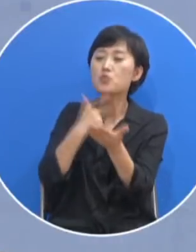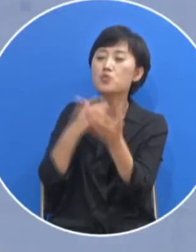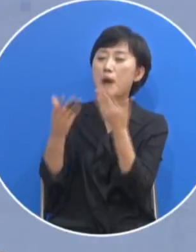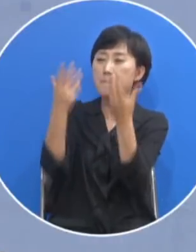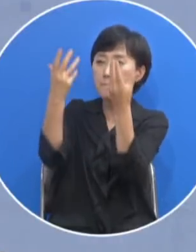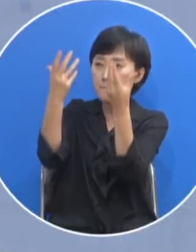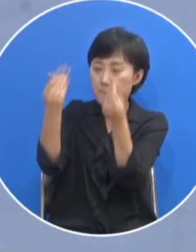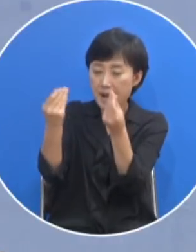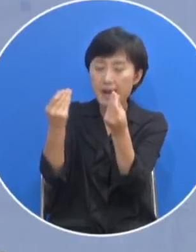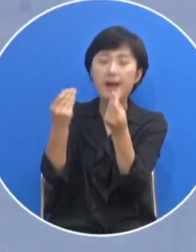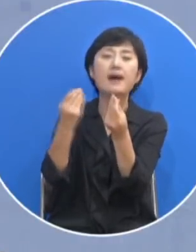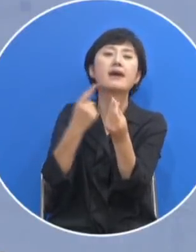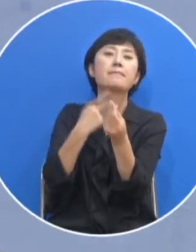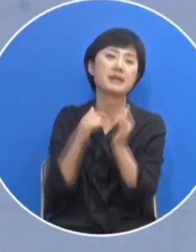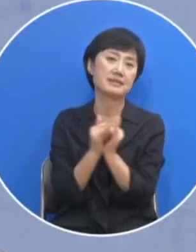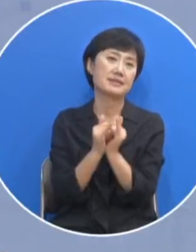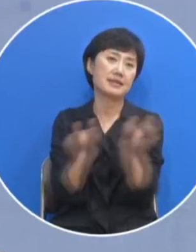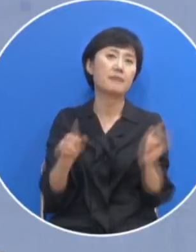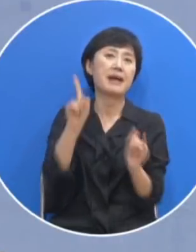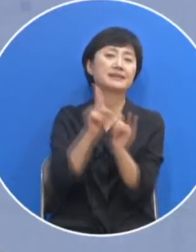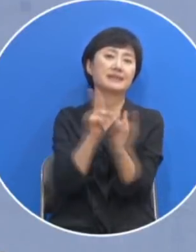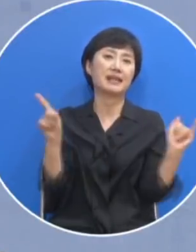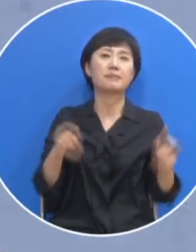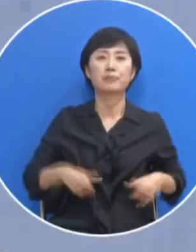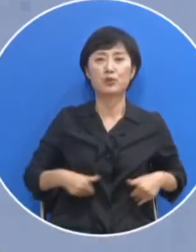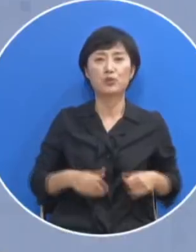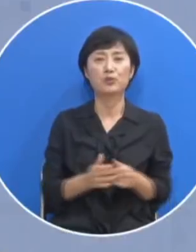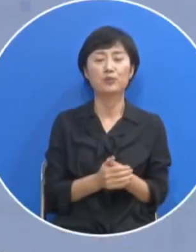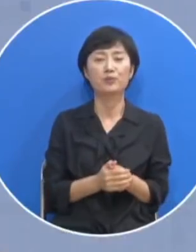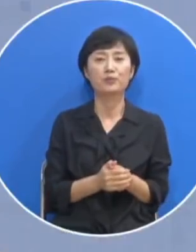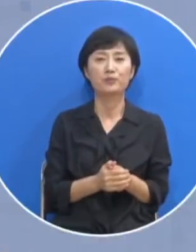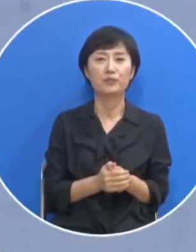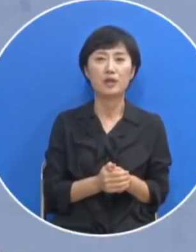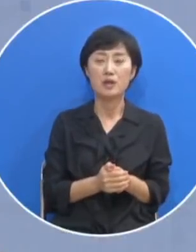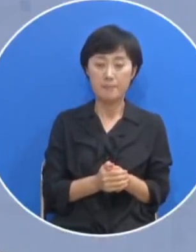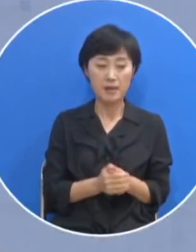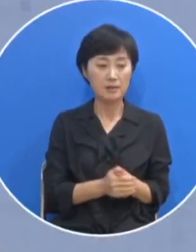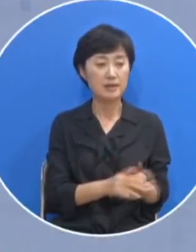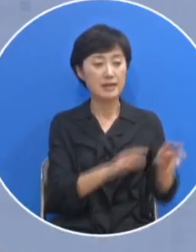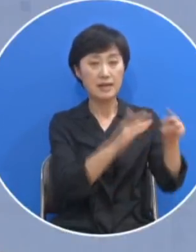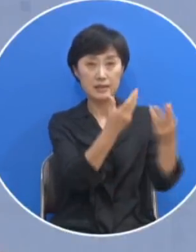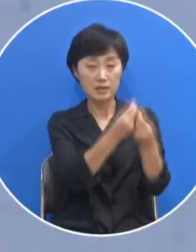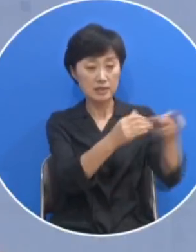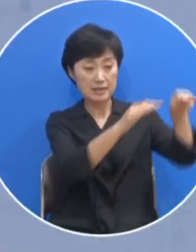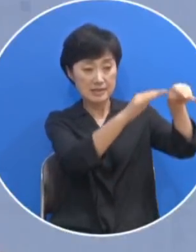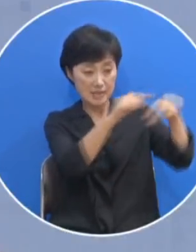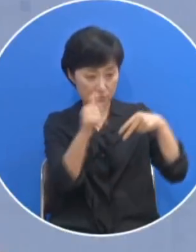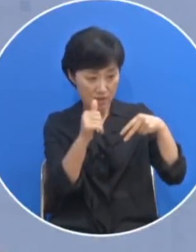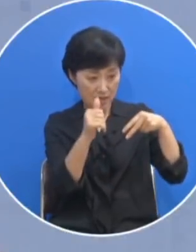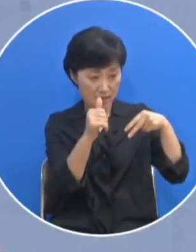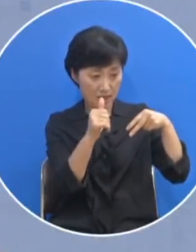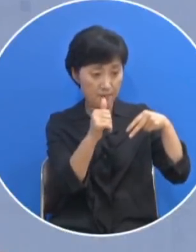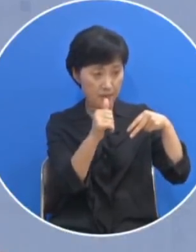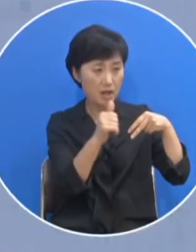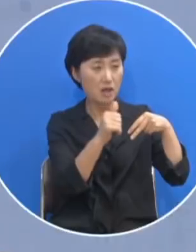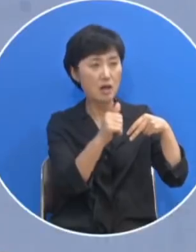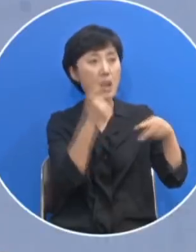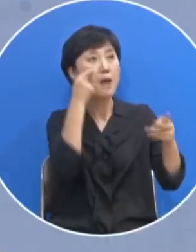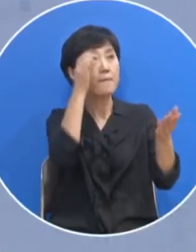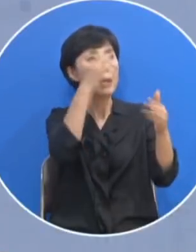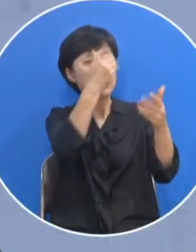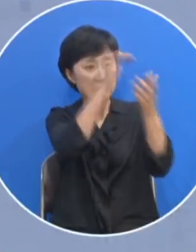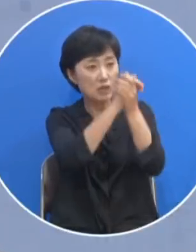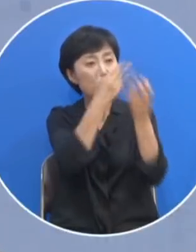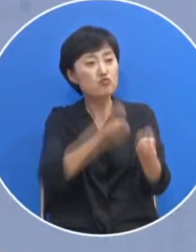o2 미세 섬으로 예 소 3월 하면 나오는가 이게 밥이 되게 전달도 다윗에게 로서는 짜며 얻은 나 싸며 빌더 이렇게 테이블에